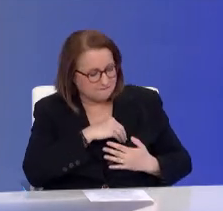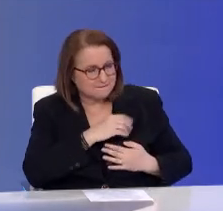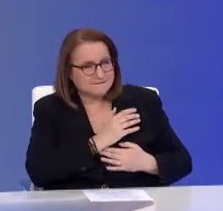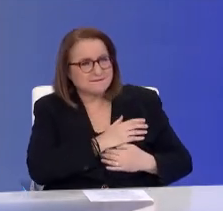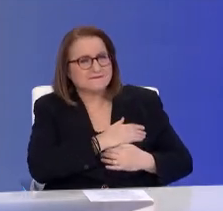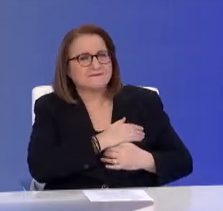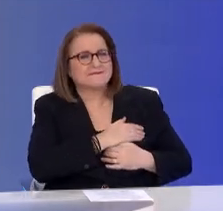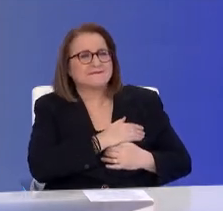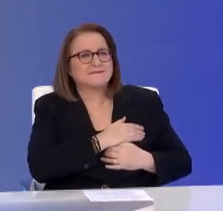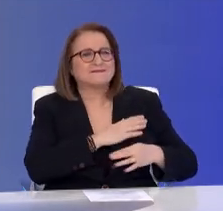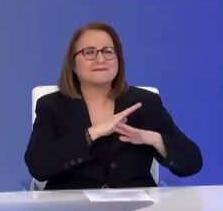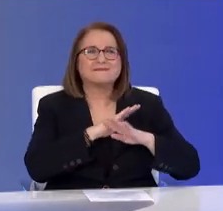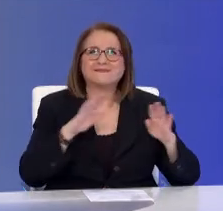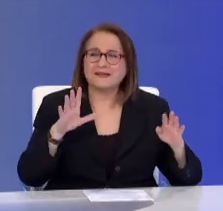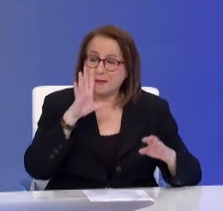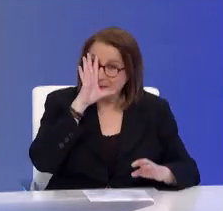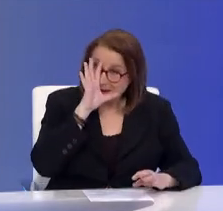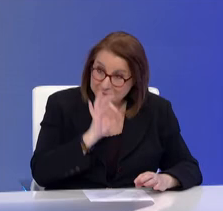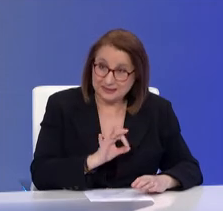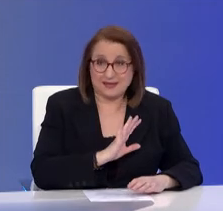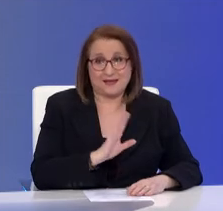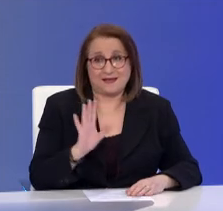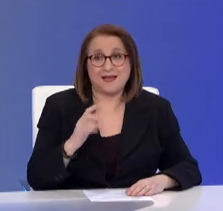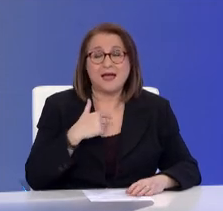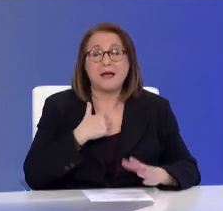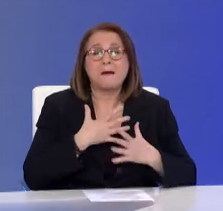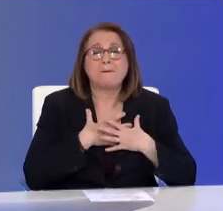την Ελλάδα πραγματικά